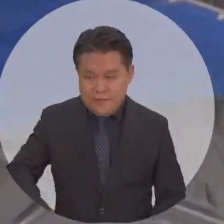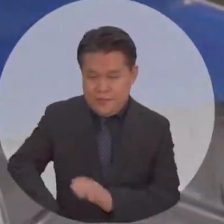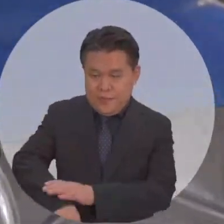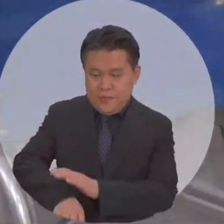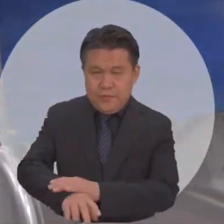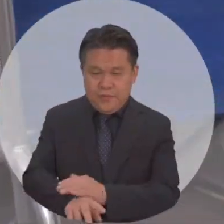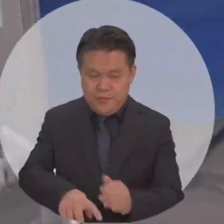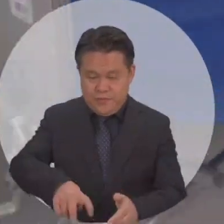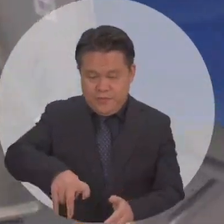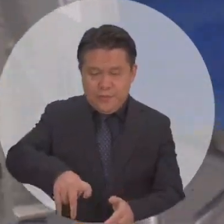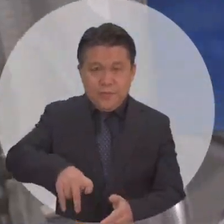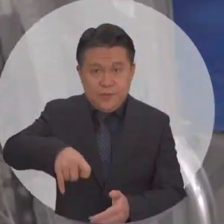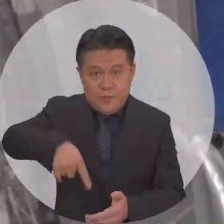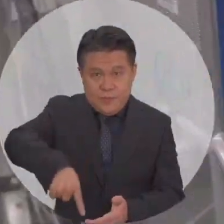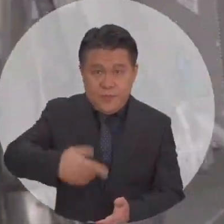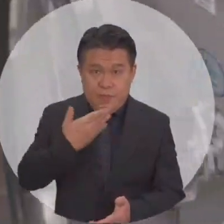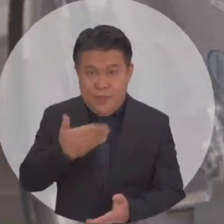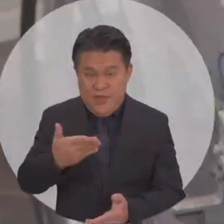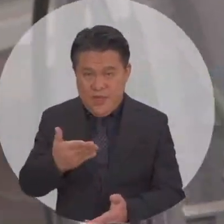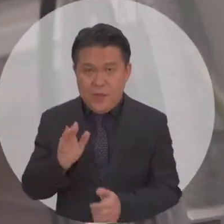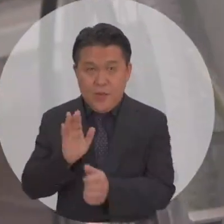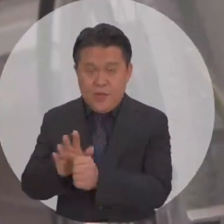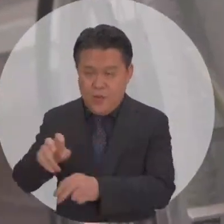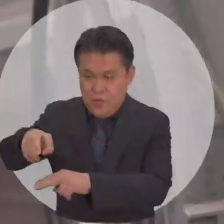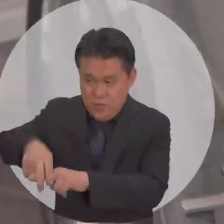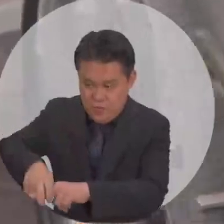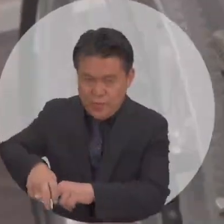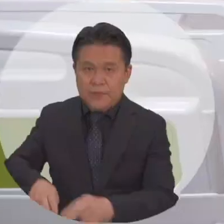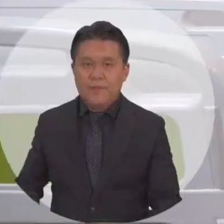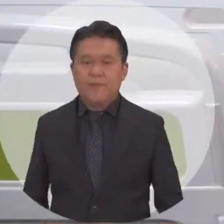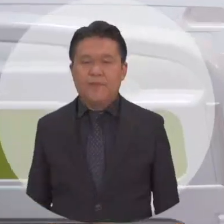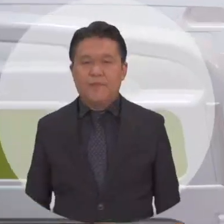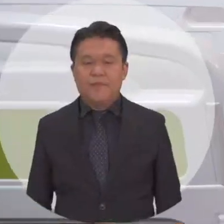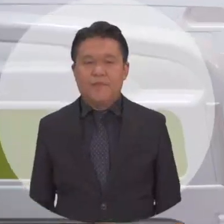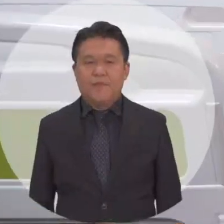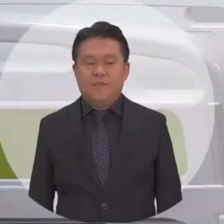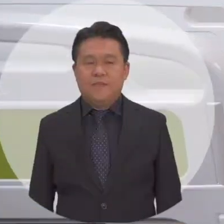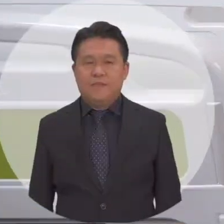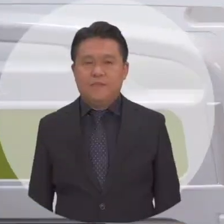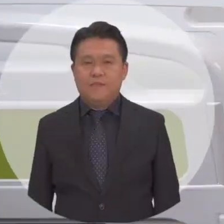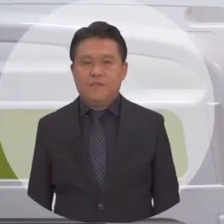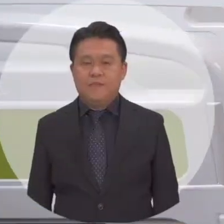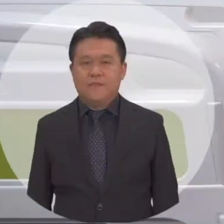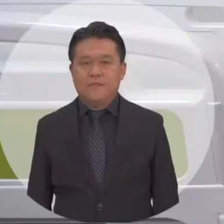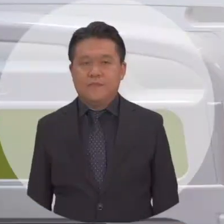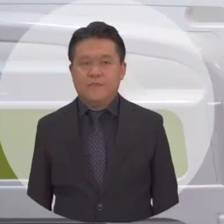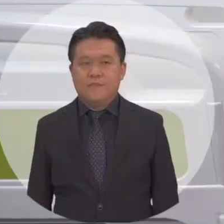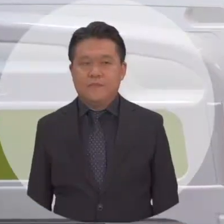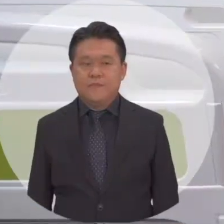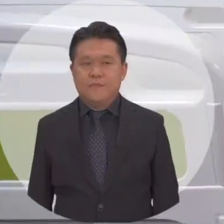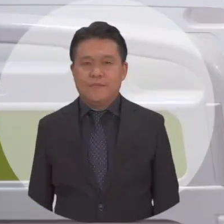대상자가 오른쪽 무릎을 세우도록 하고 대상자를 도와 휠체어에 앉힙니다.